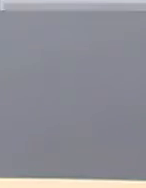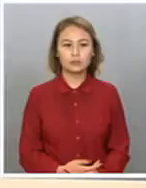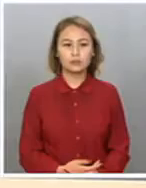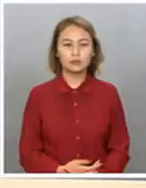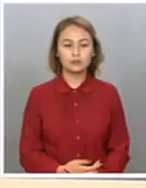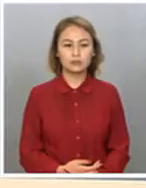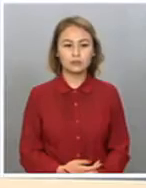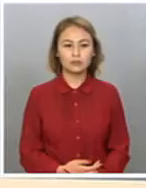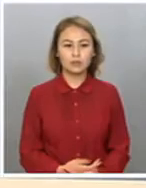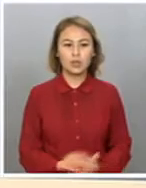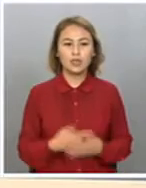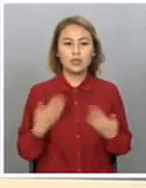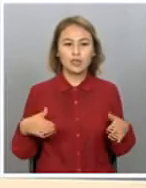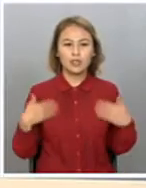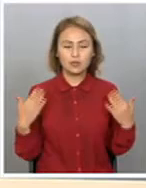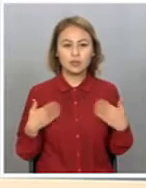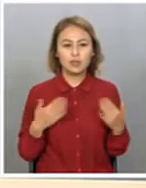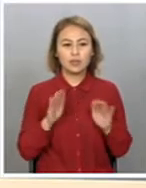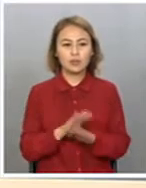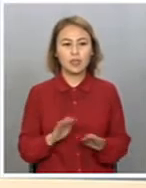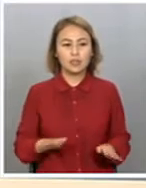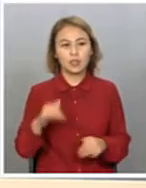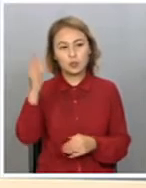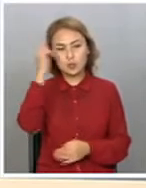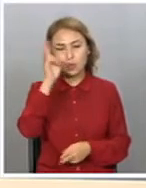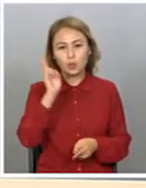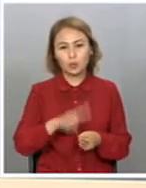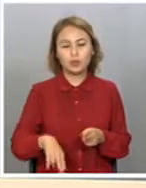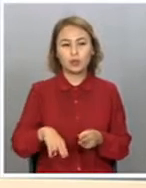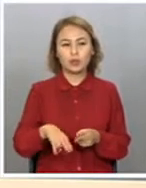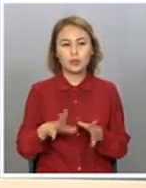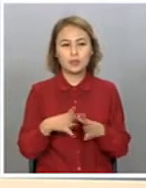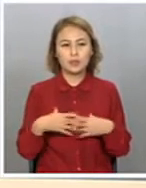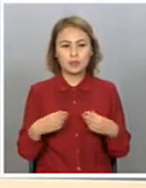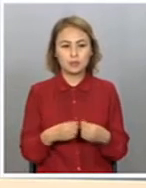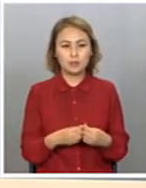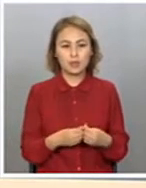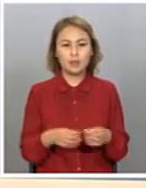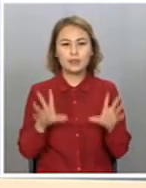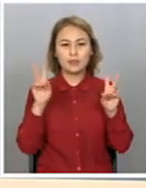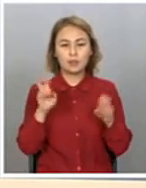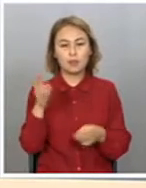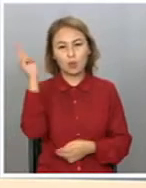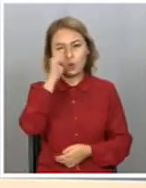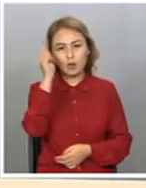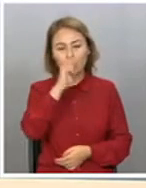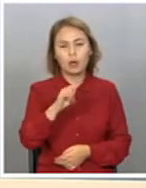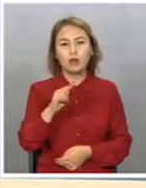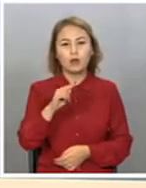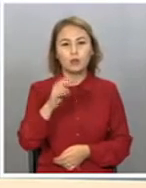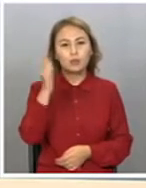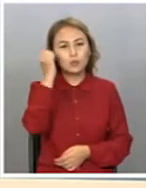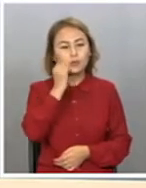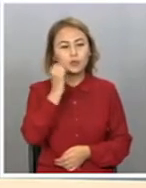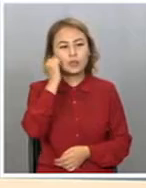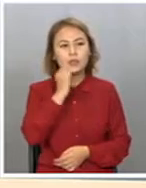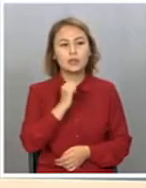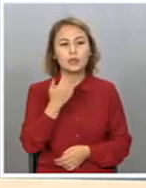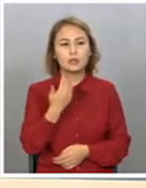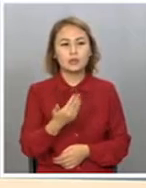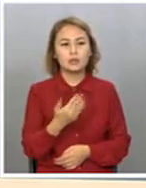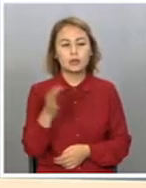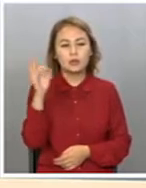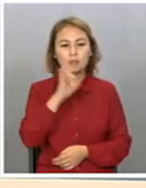Здравствуйте, ребята! Сегодня мы завершаем изучение раздела «Семья». Тема урока – «Мудрая старость». Сегодня на